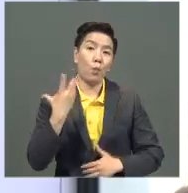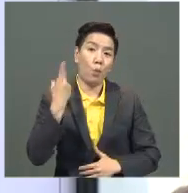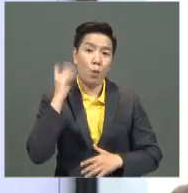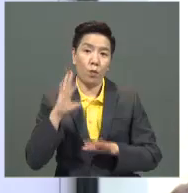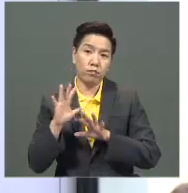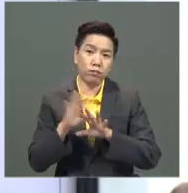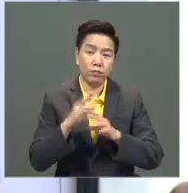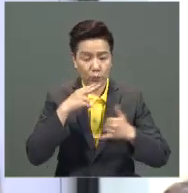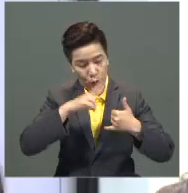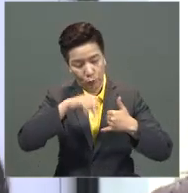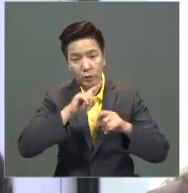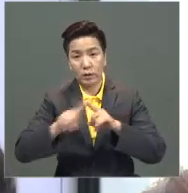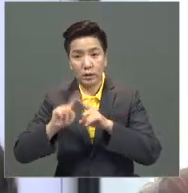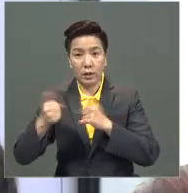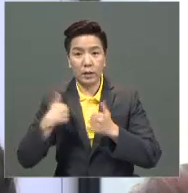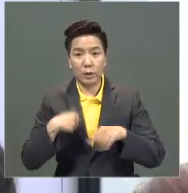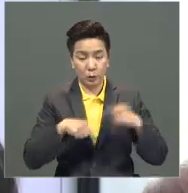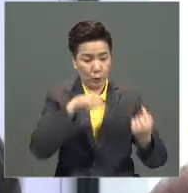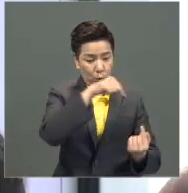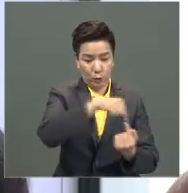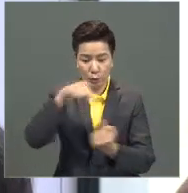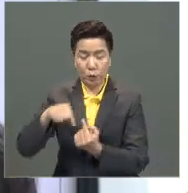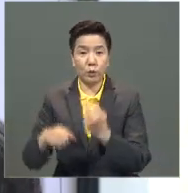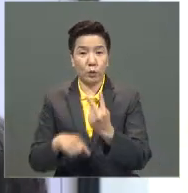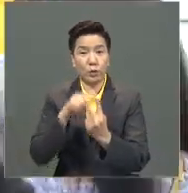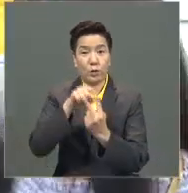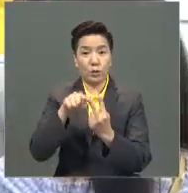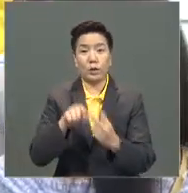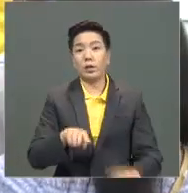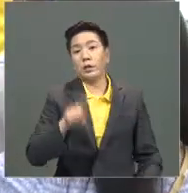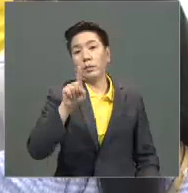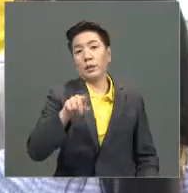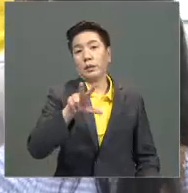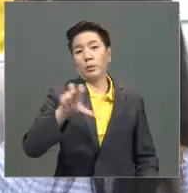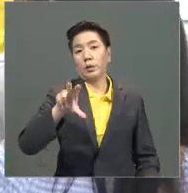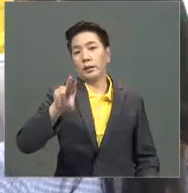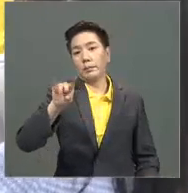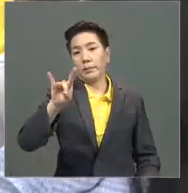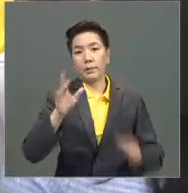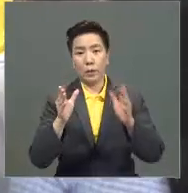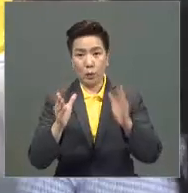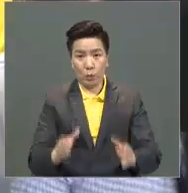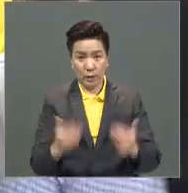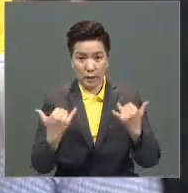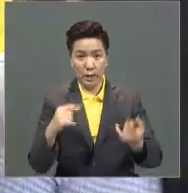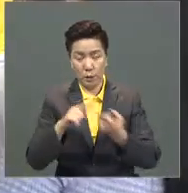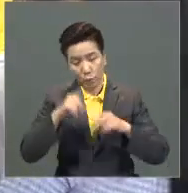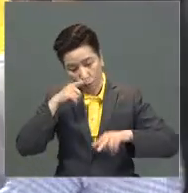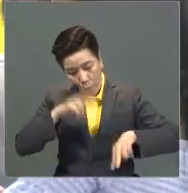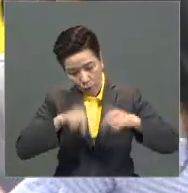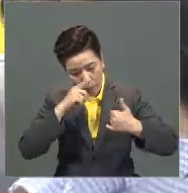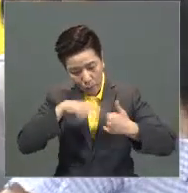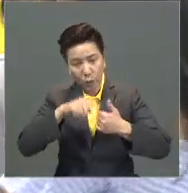าชนเข้ามารับการตรวจคัดกรองทั้ง2จุดนะครับทั้งหมดเนี่ย 1,338 คนส่วนผลการตรวจครับ